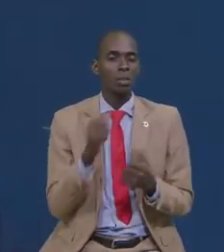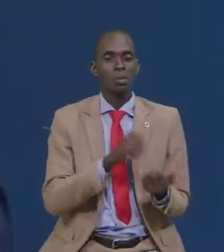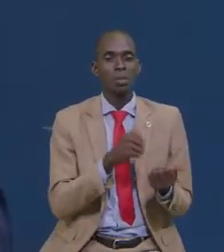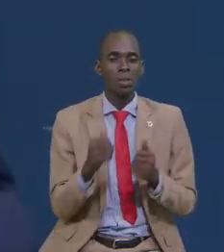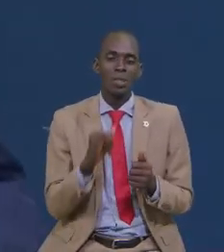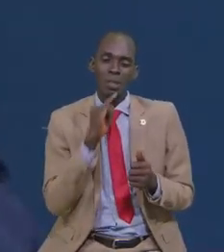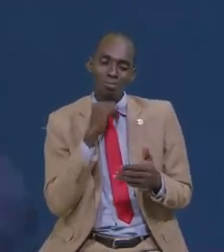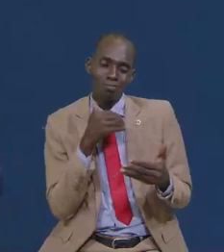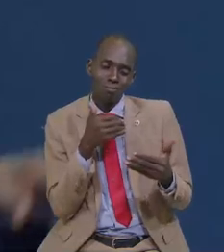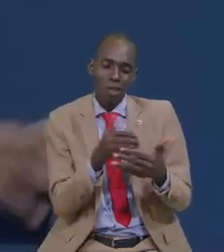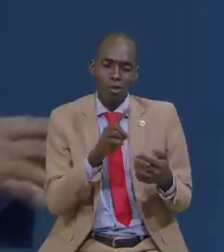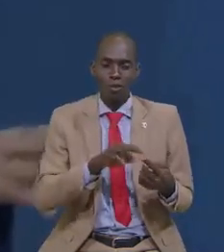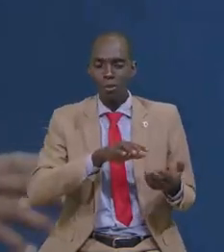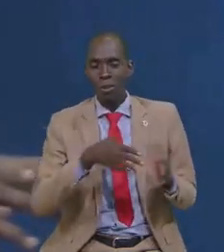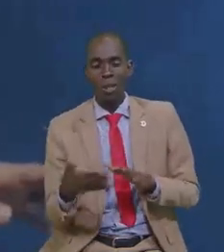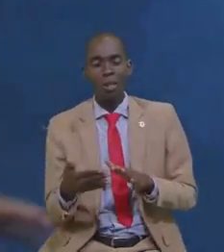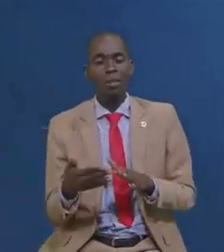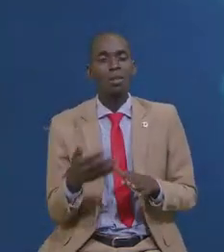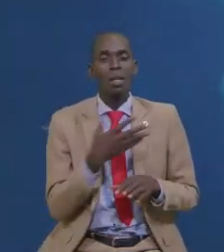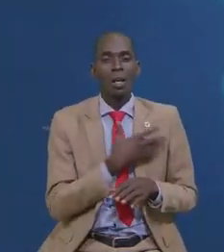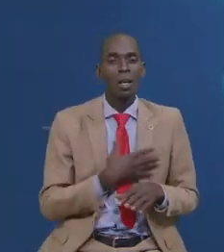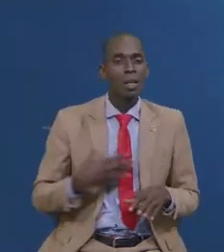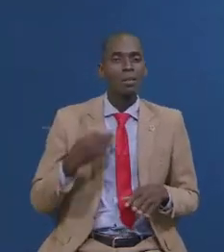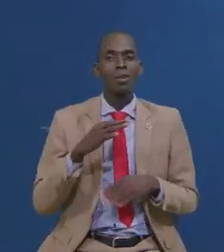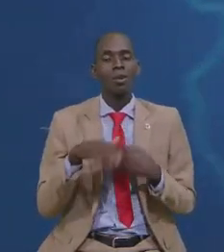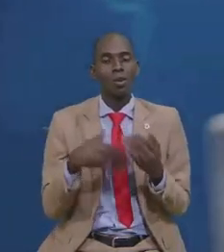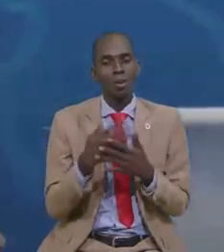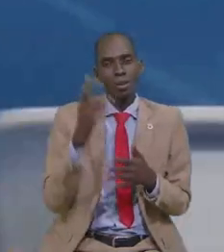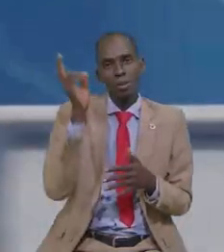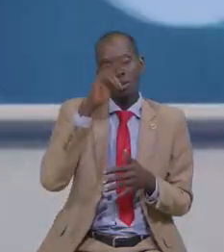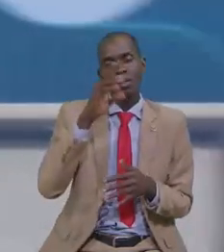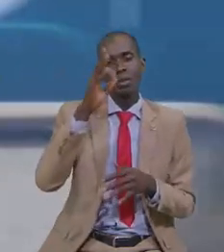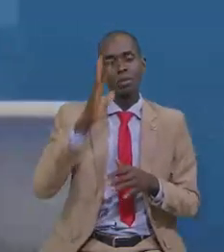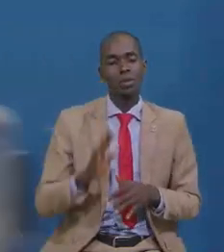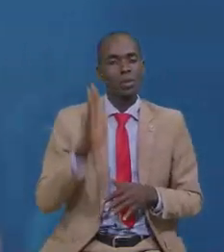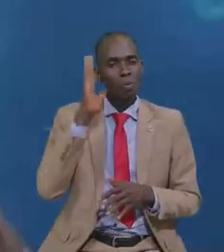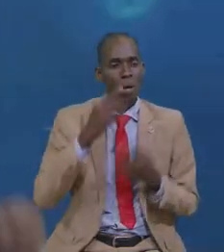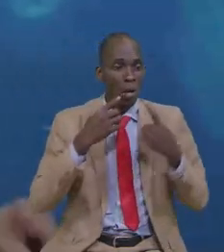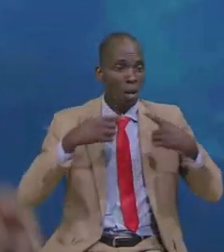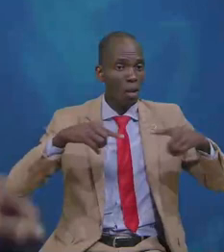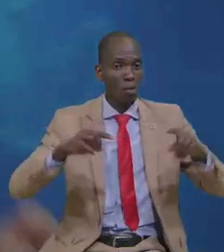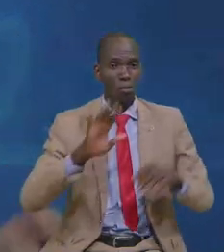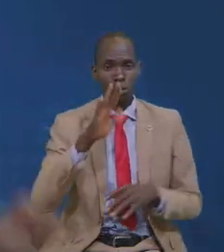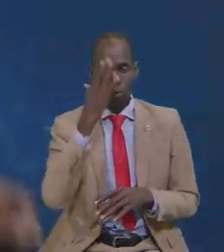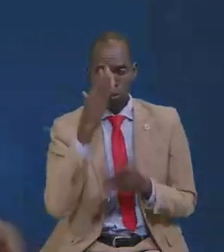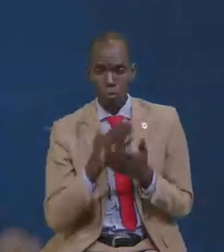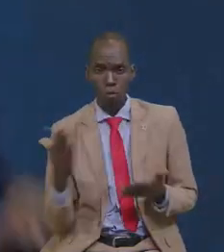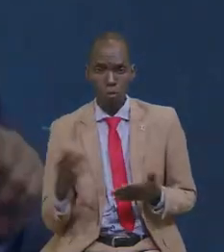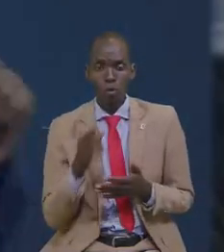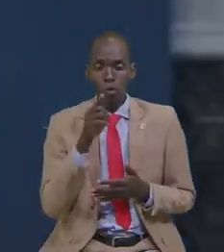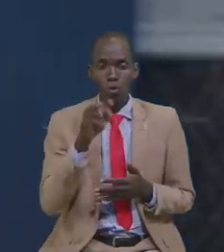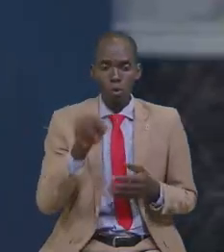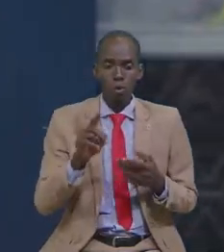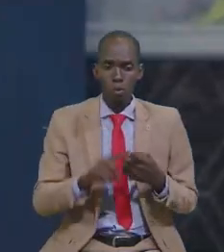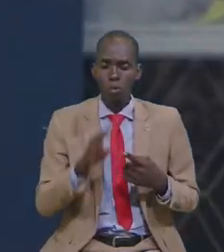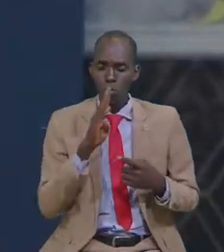le baptême de la vieillesse, lorsqu'il est sur le point de mourir, et ses prédicateurs ignorants vont dire